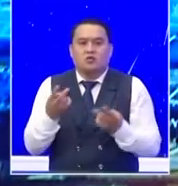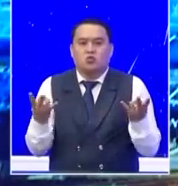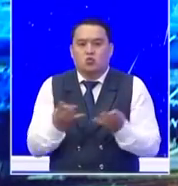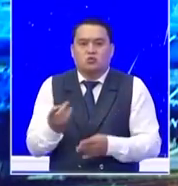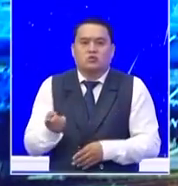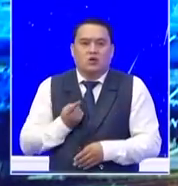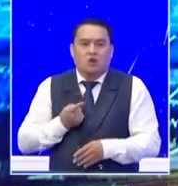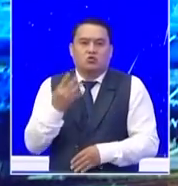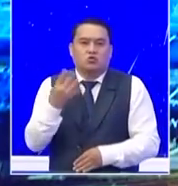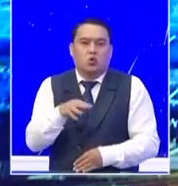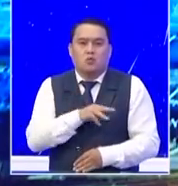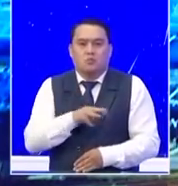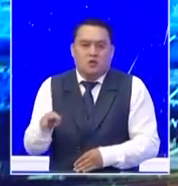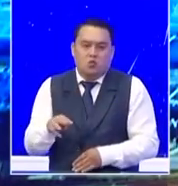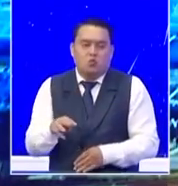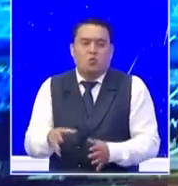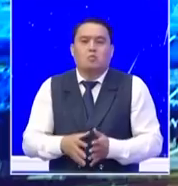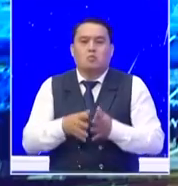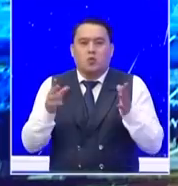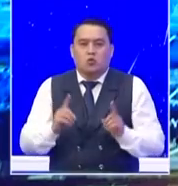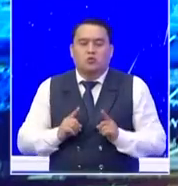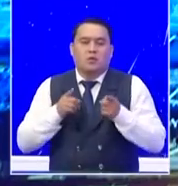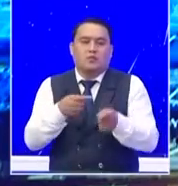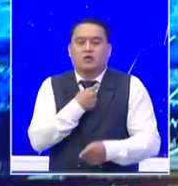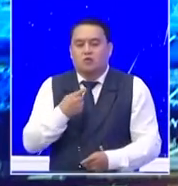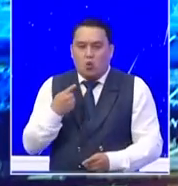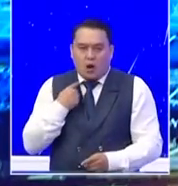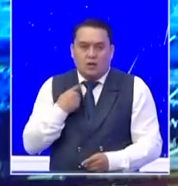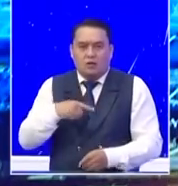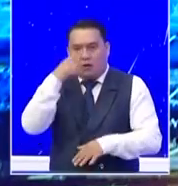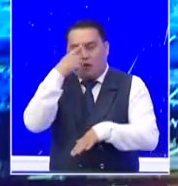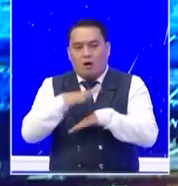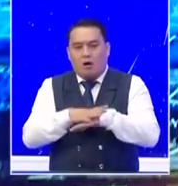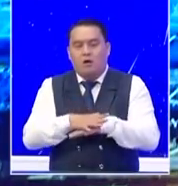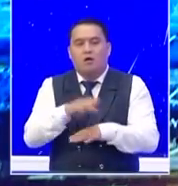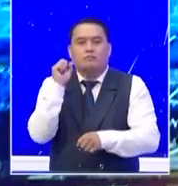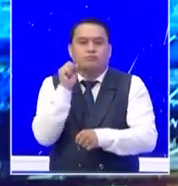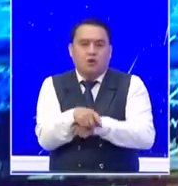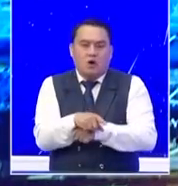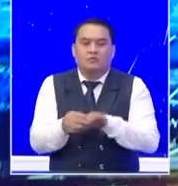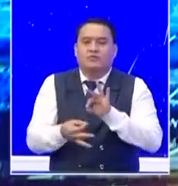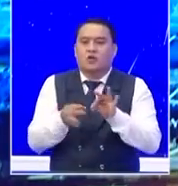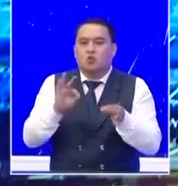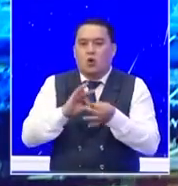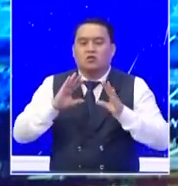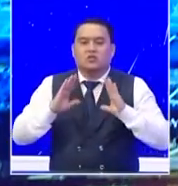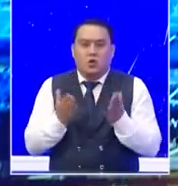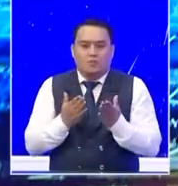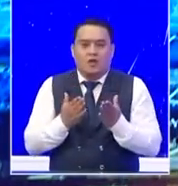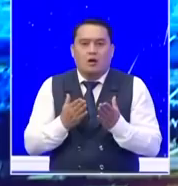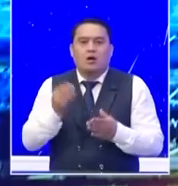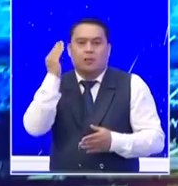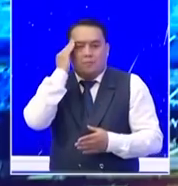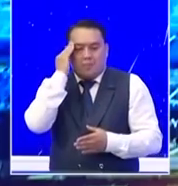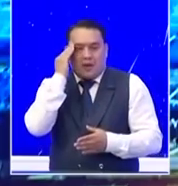вынуждены стоять по 40 минут, а то и больше, чтобы попасть в областной центр. Амандык Баталов поручил разобраться в сложившейся ситуации. Какие